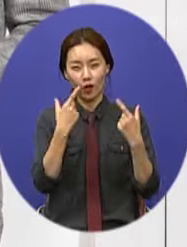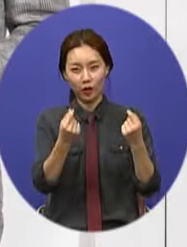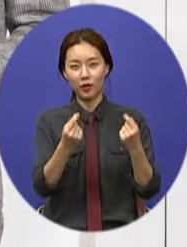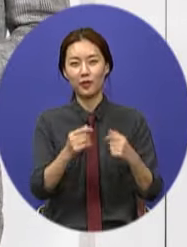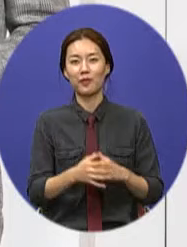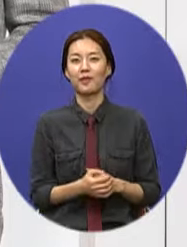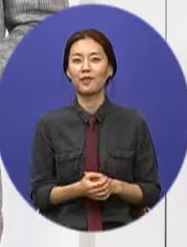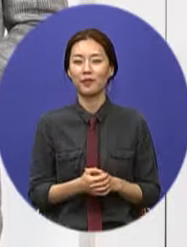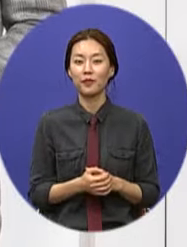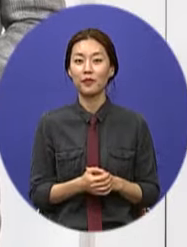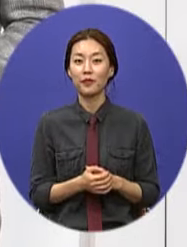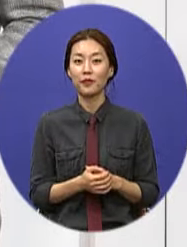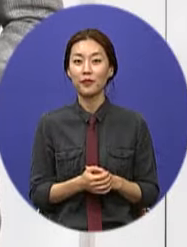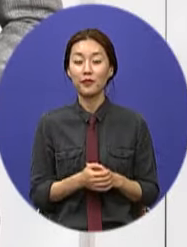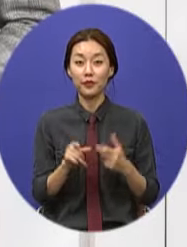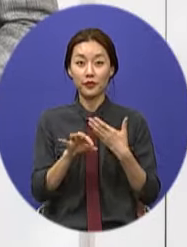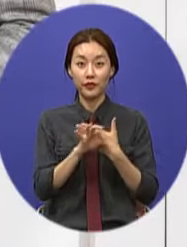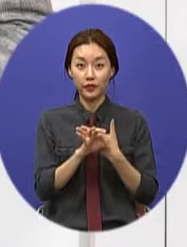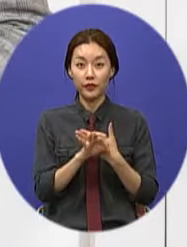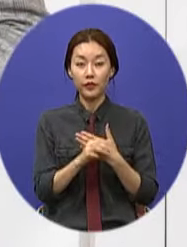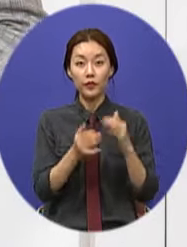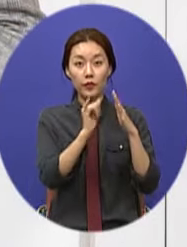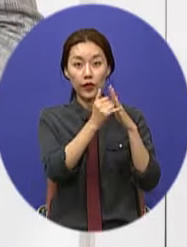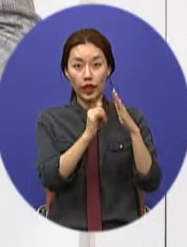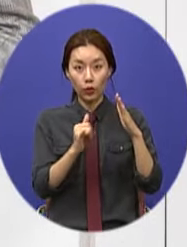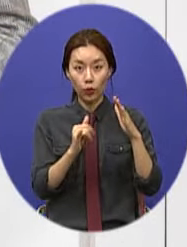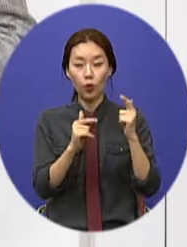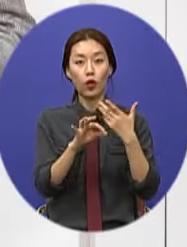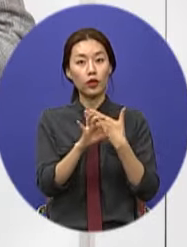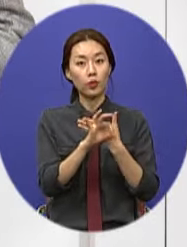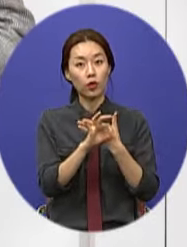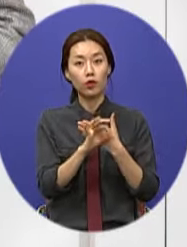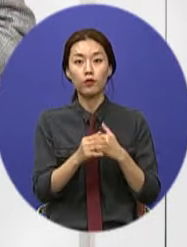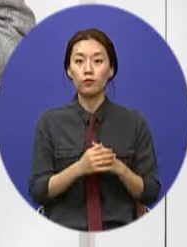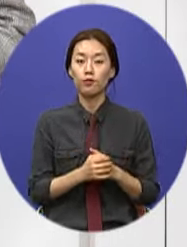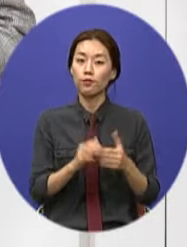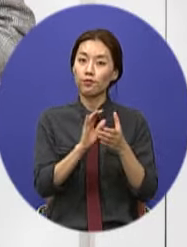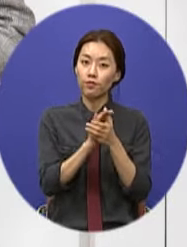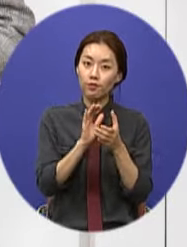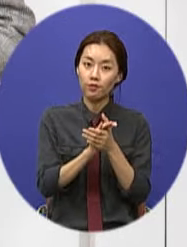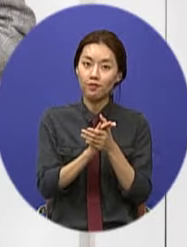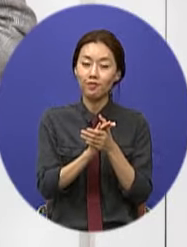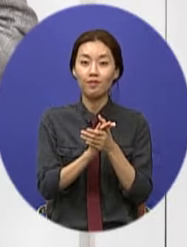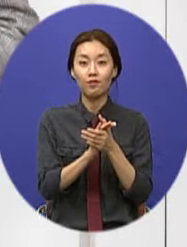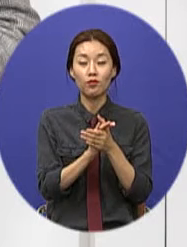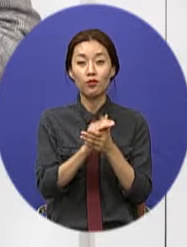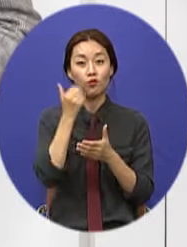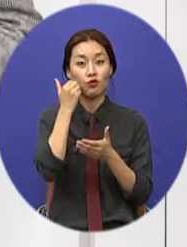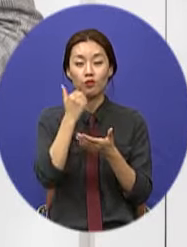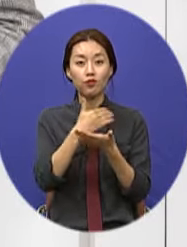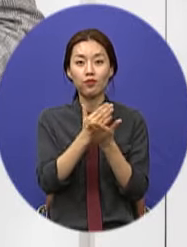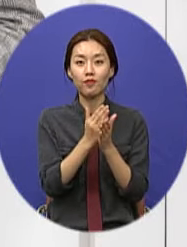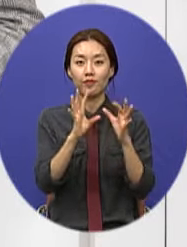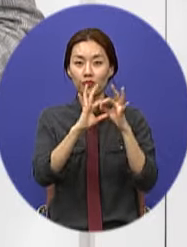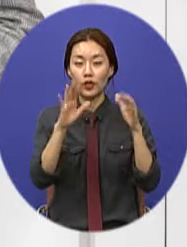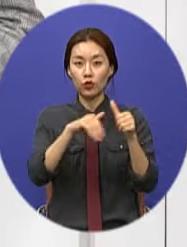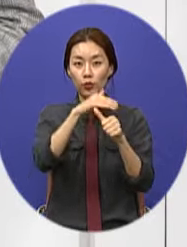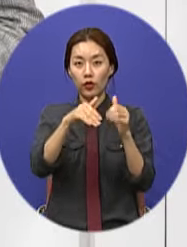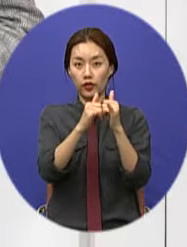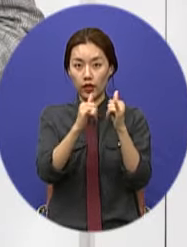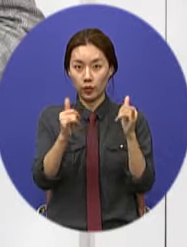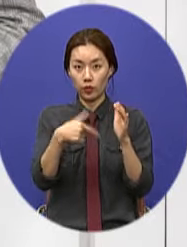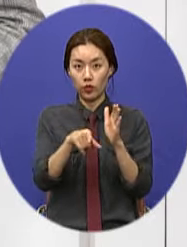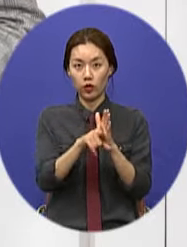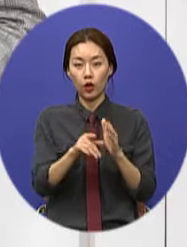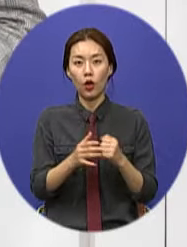그래야지. 그러게요. 네. 자, 가족분들이나 뭐 친구분도 좋고요. 주변 예. 분들에게 혹시